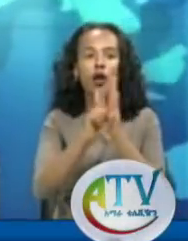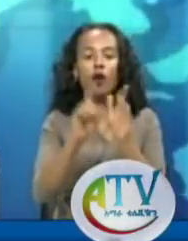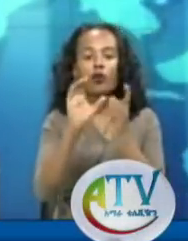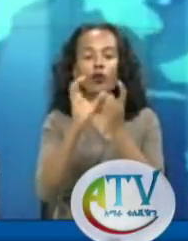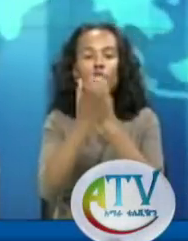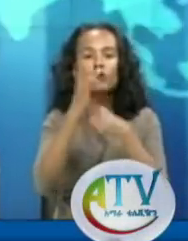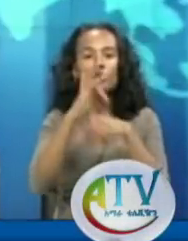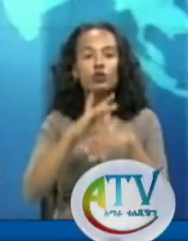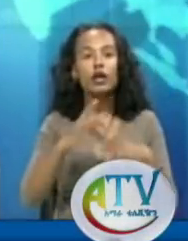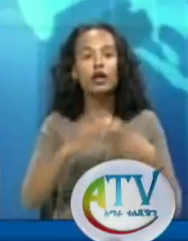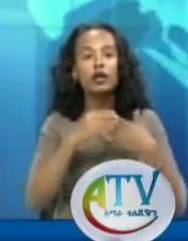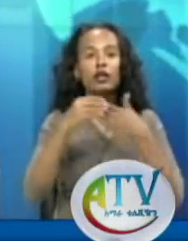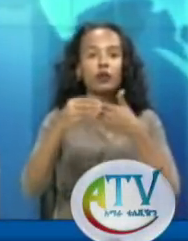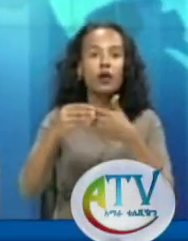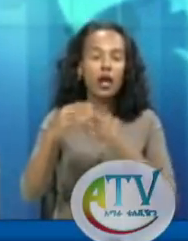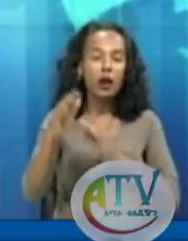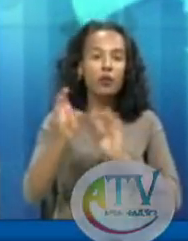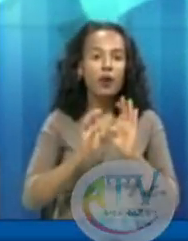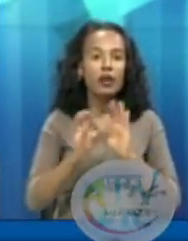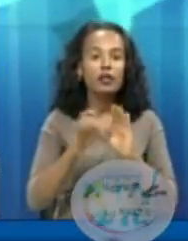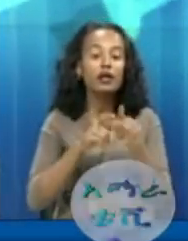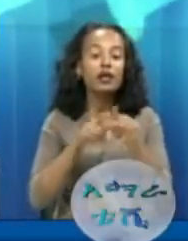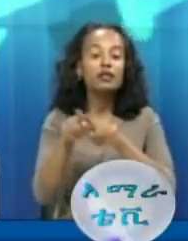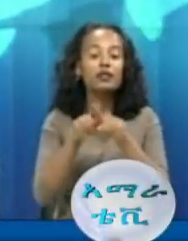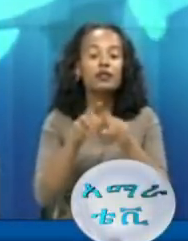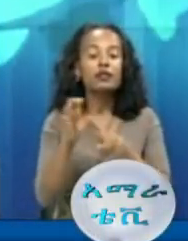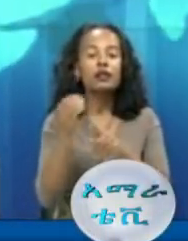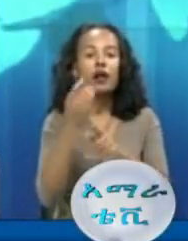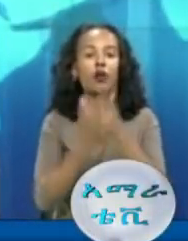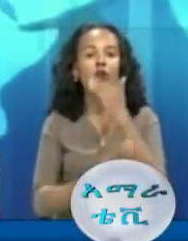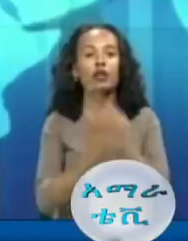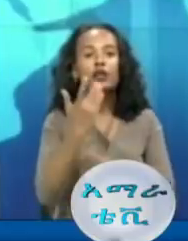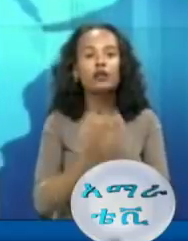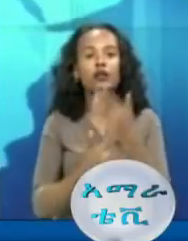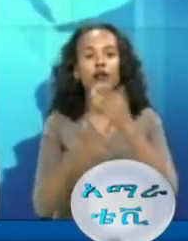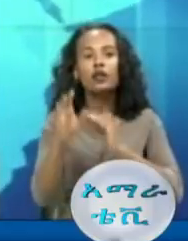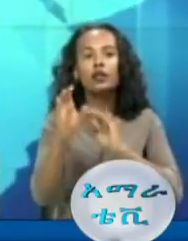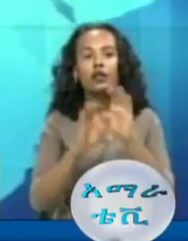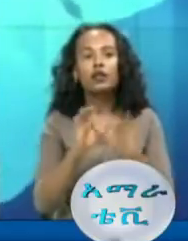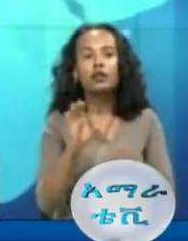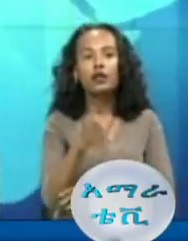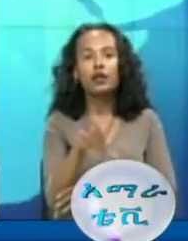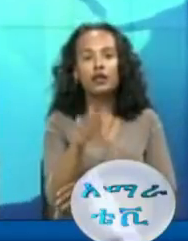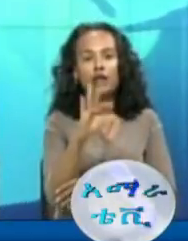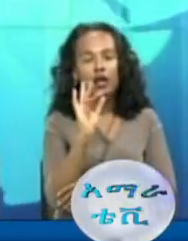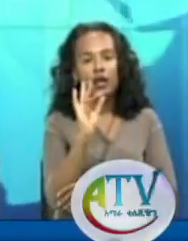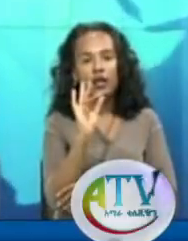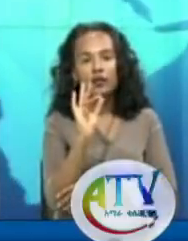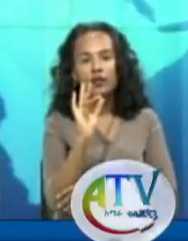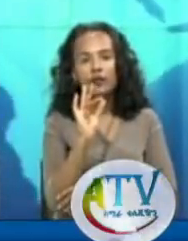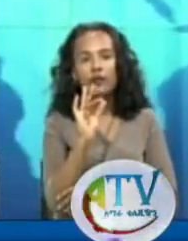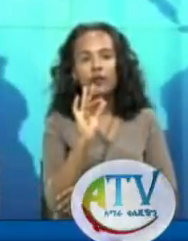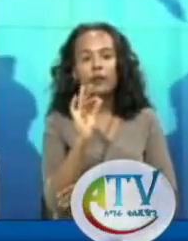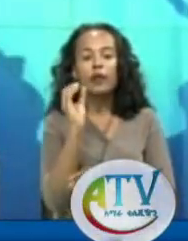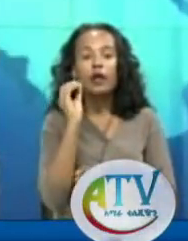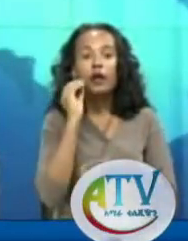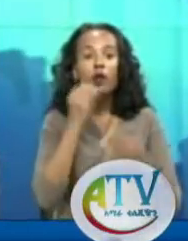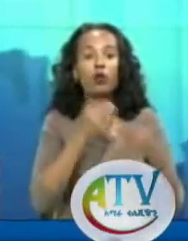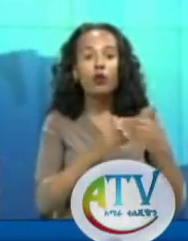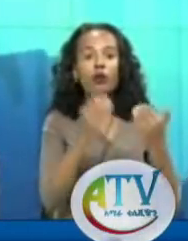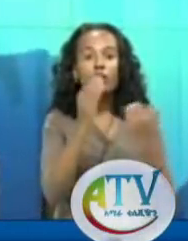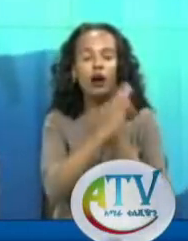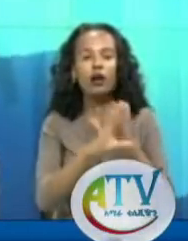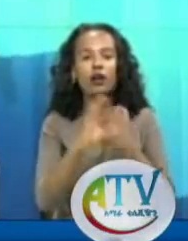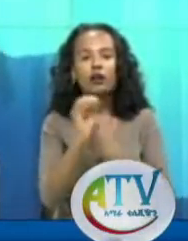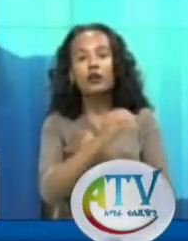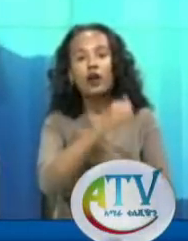ማዕቀፎች እንዲመራ ለማድረግ ድርድርና ውይይት እየተደረገ ይገኛል። ከጎረቤት ሀገራትና